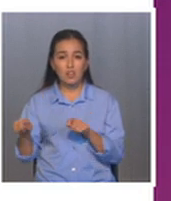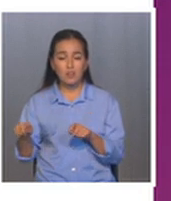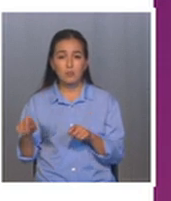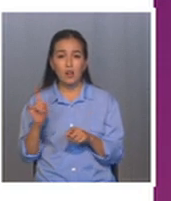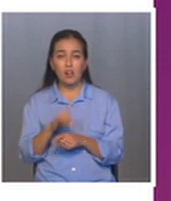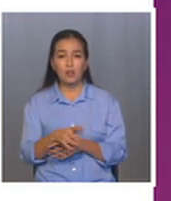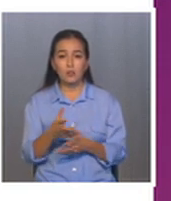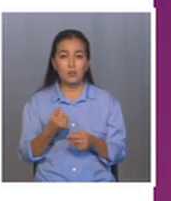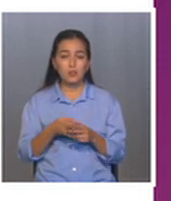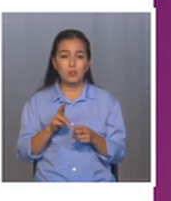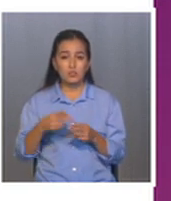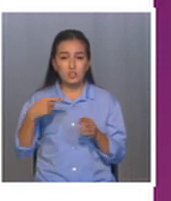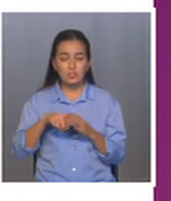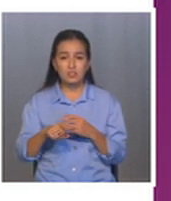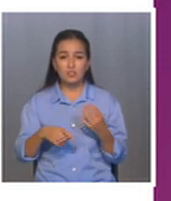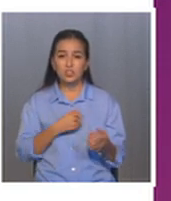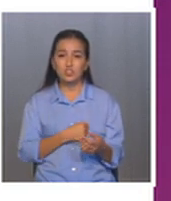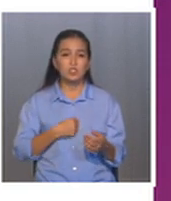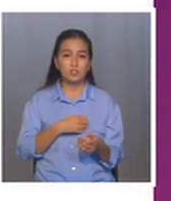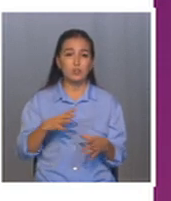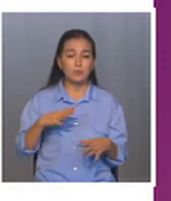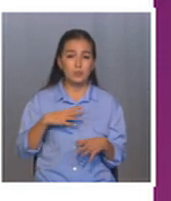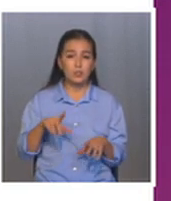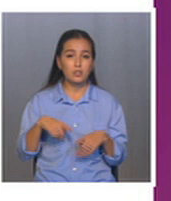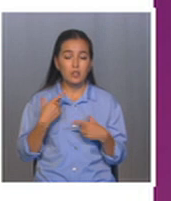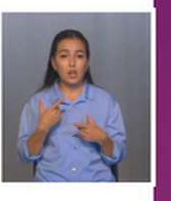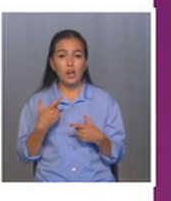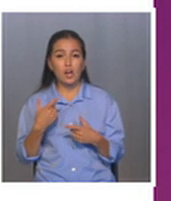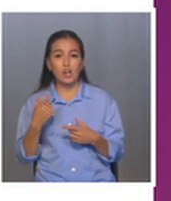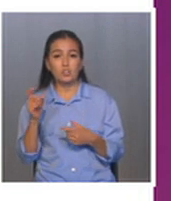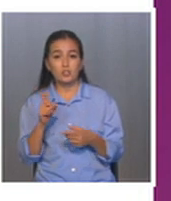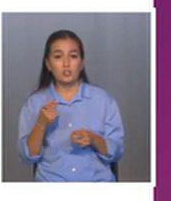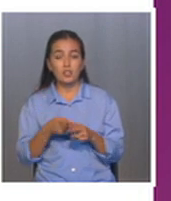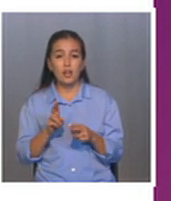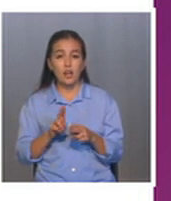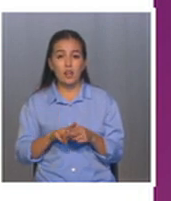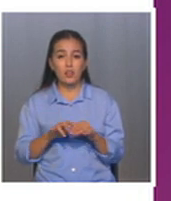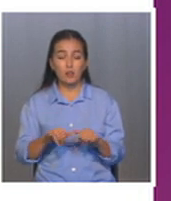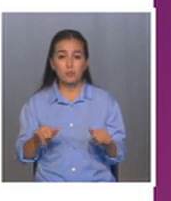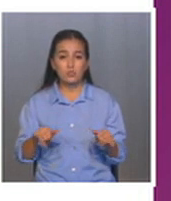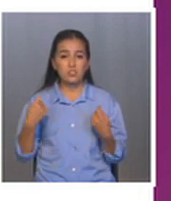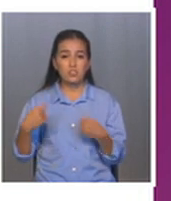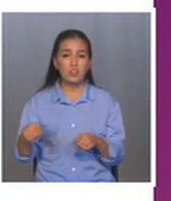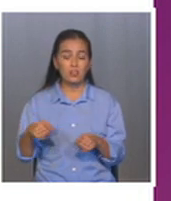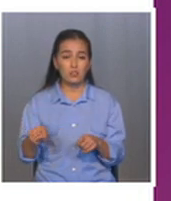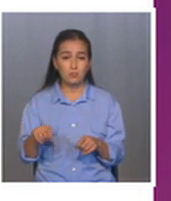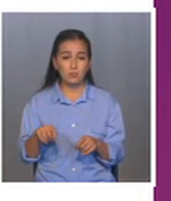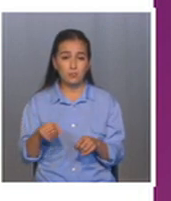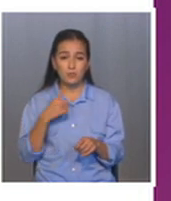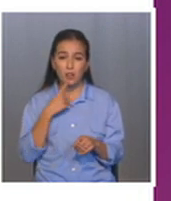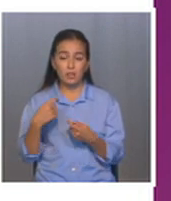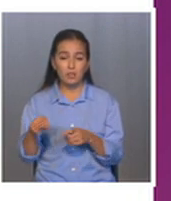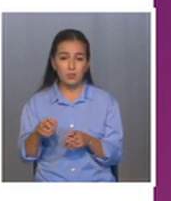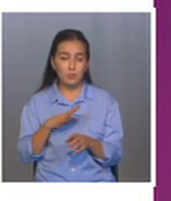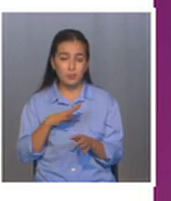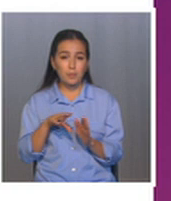ішкі наразылықтарын білдіреді. Шығарманың дамуы сатқын деп алынды. Ел басына іс түскенде дос деп